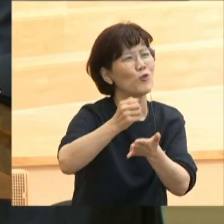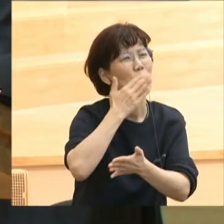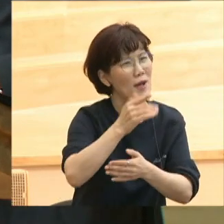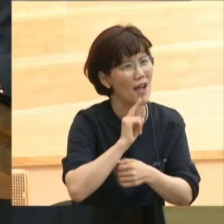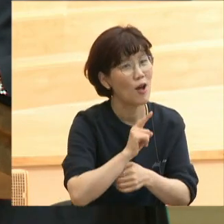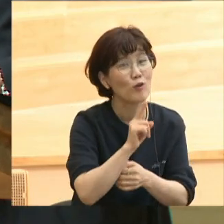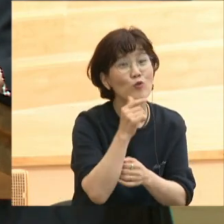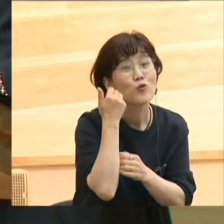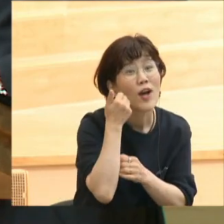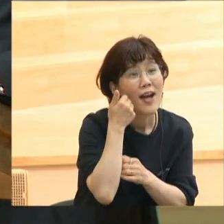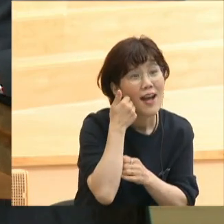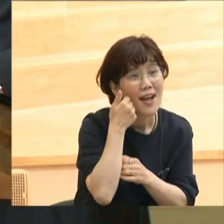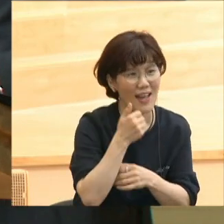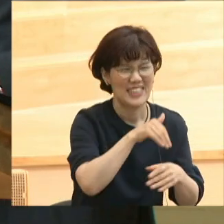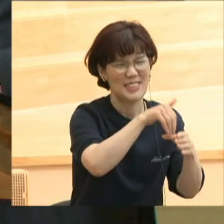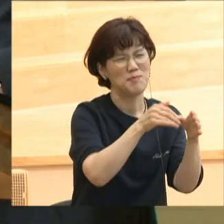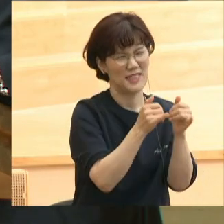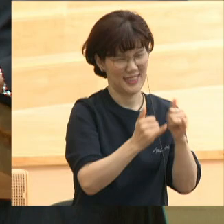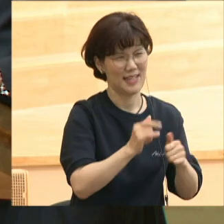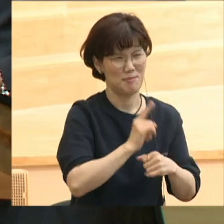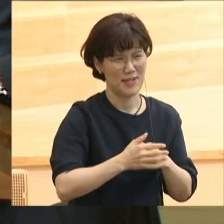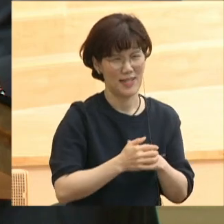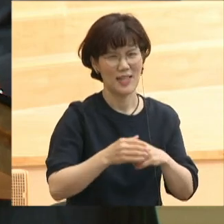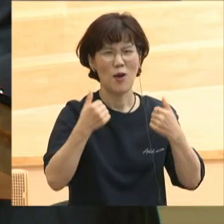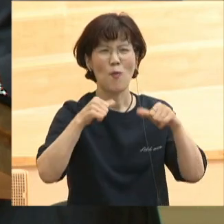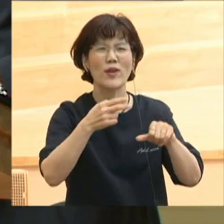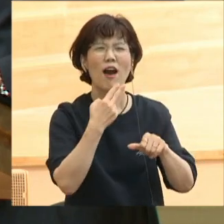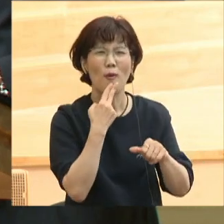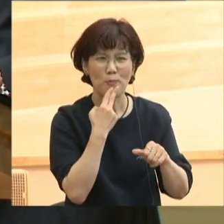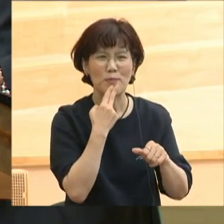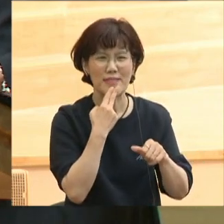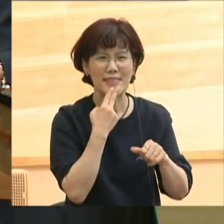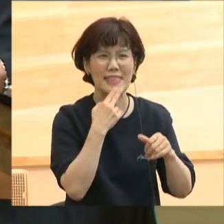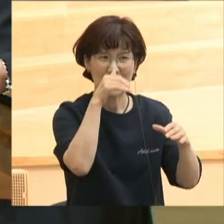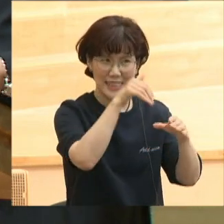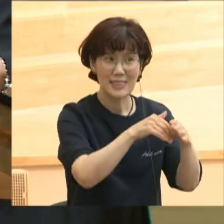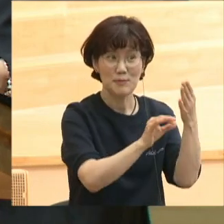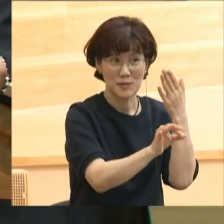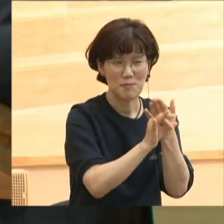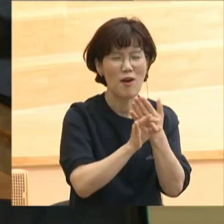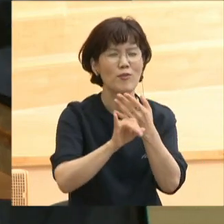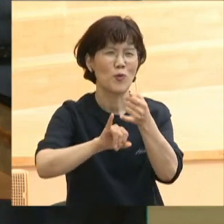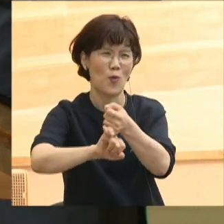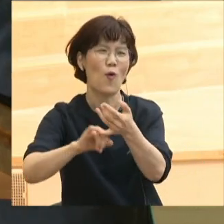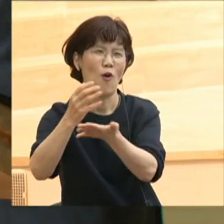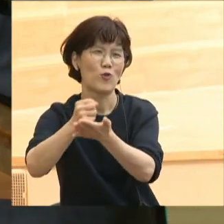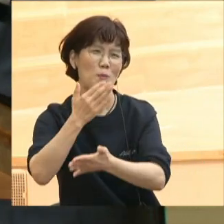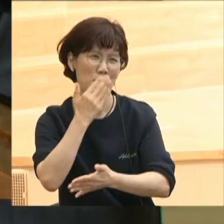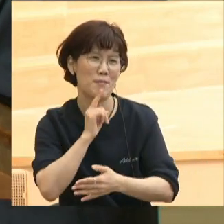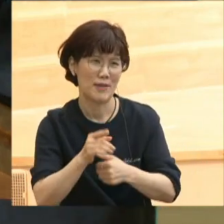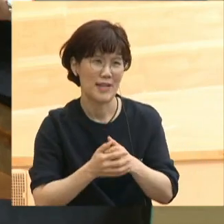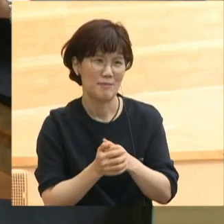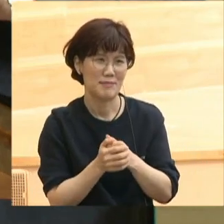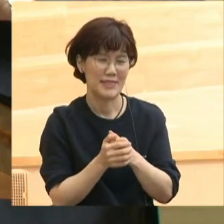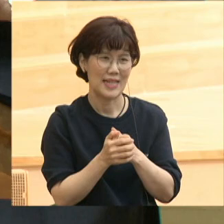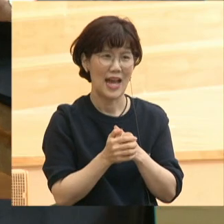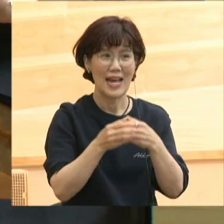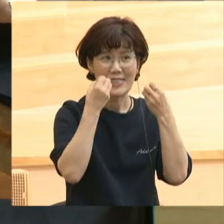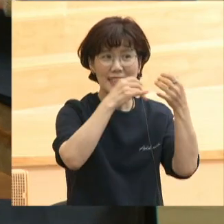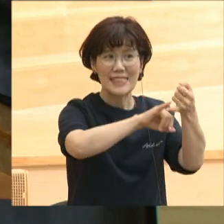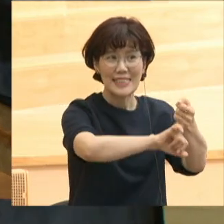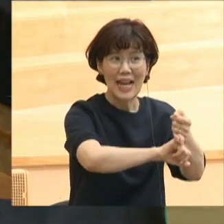자? 심는 자. 포기하지 않고 심으면 거둔다. 근데 이게 신약에만 나오는 게